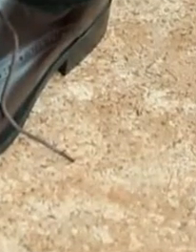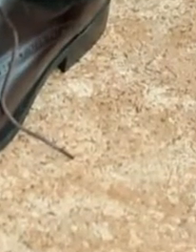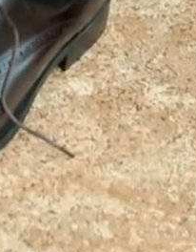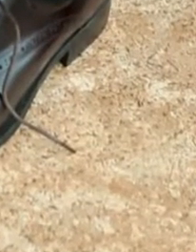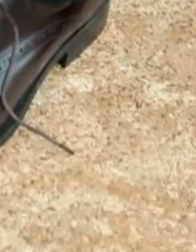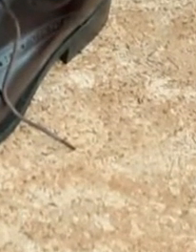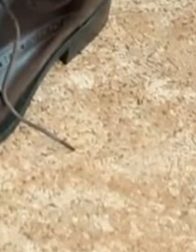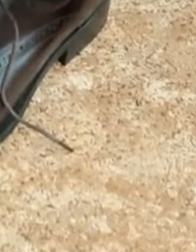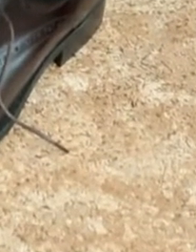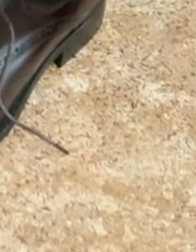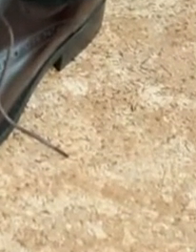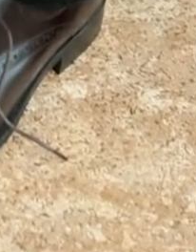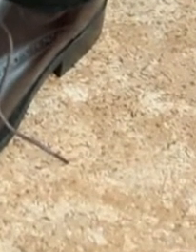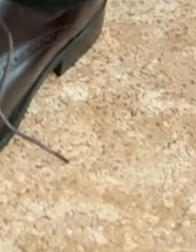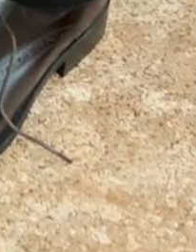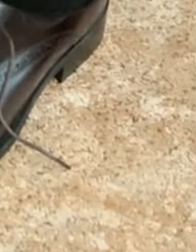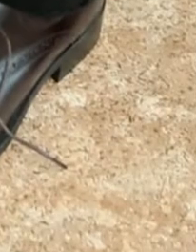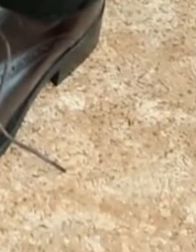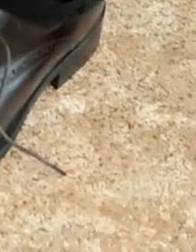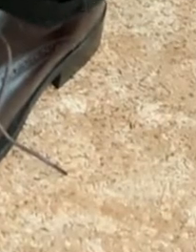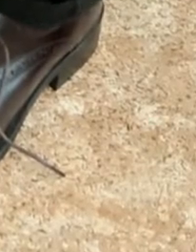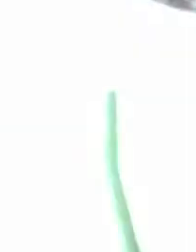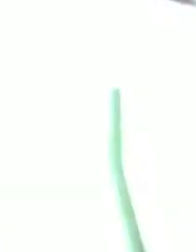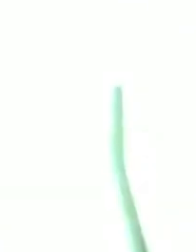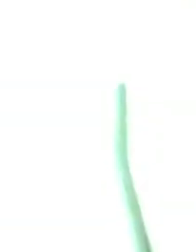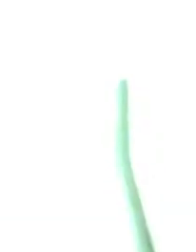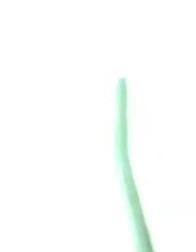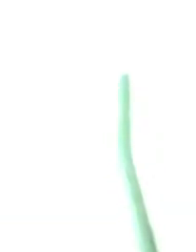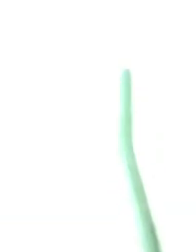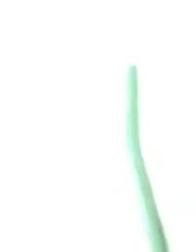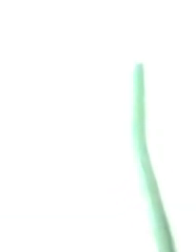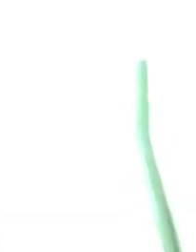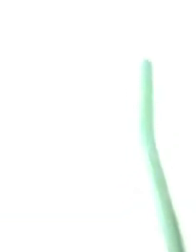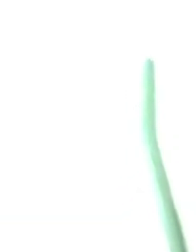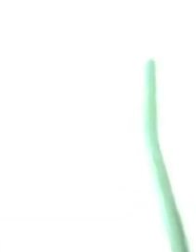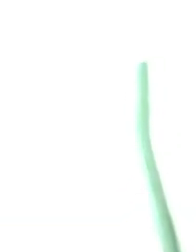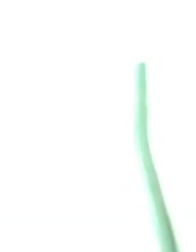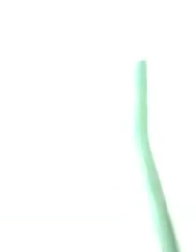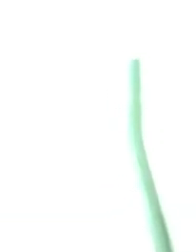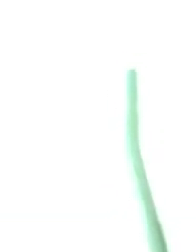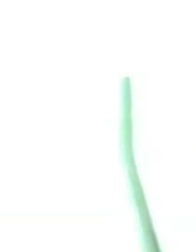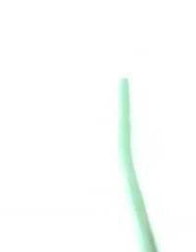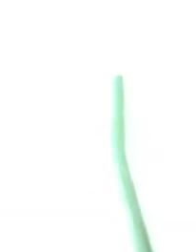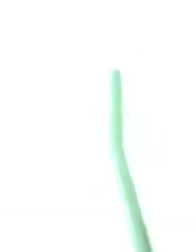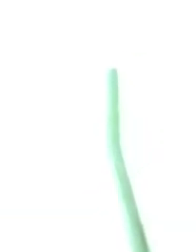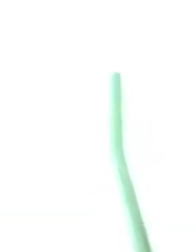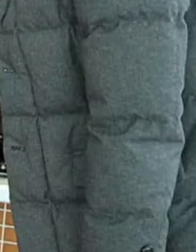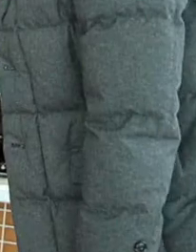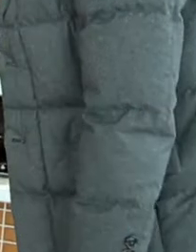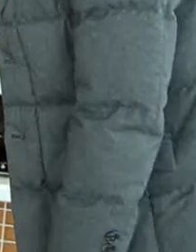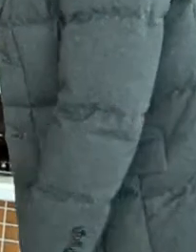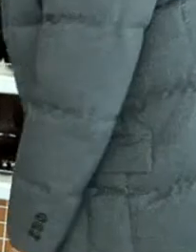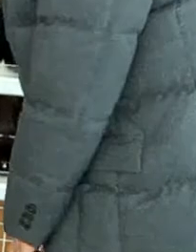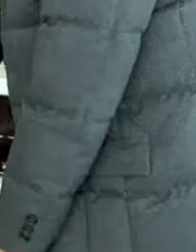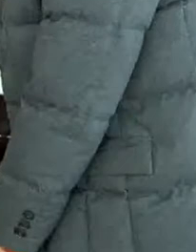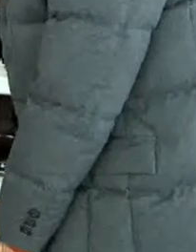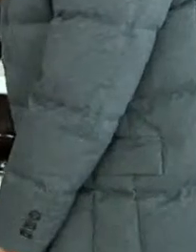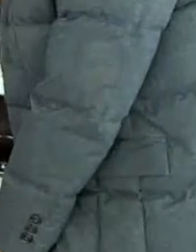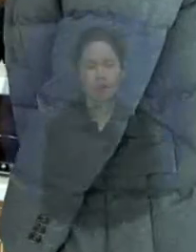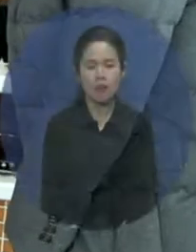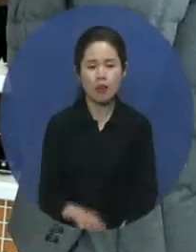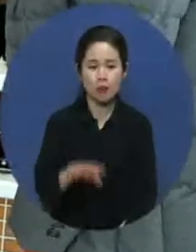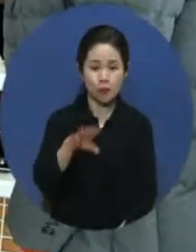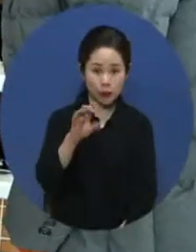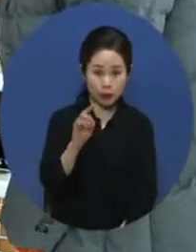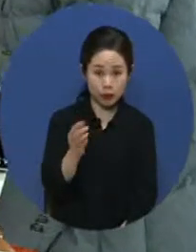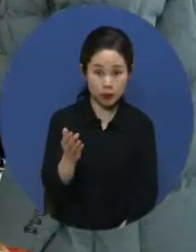원래 이제 정상적으로 간다면은 이게 꽉 끼면은 발꼬락 기형대에 전부 다. 먼저